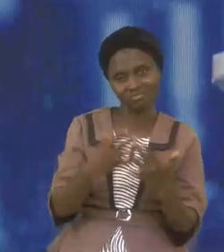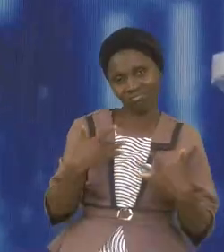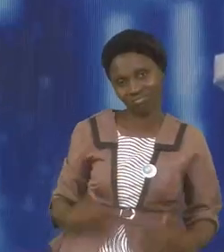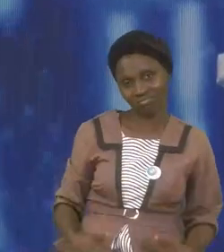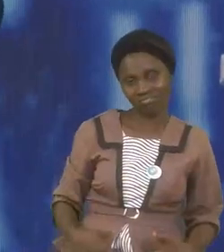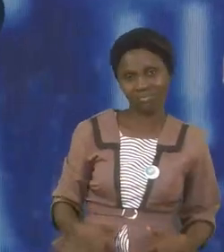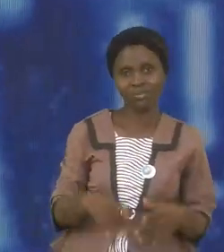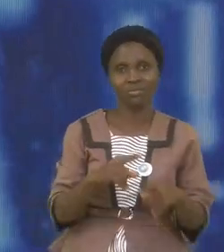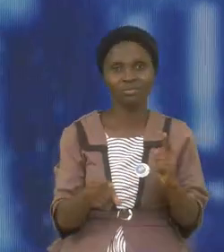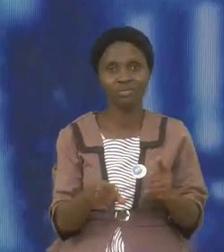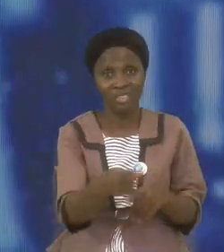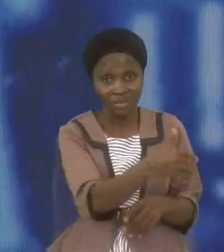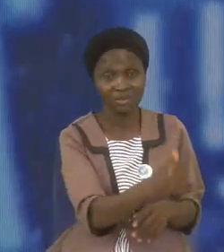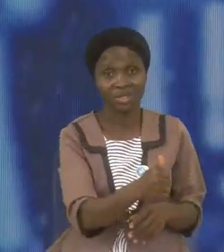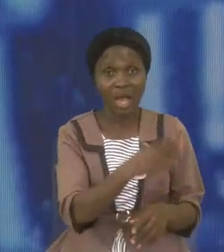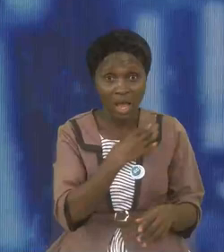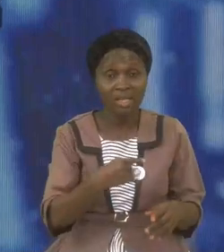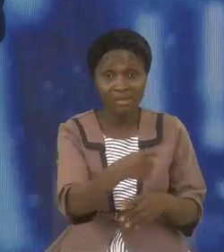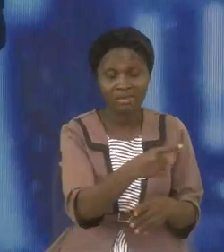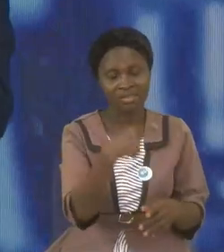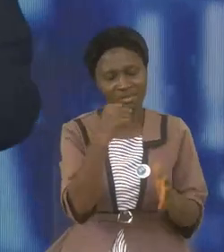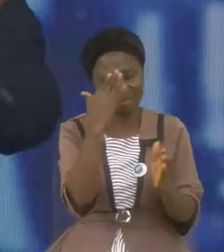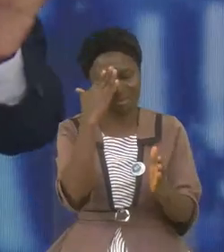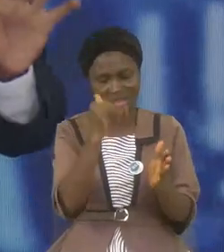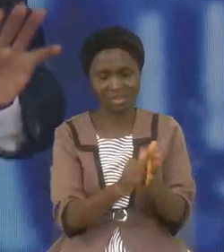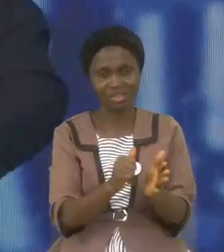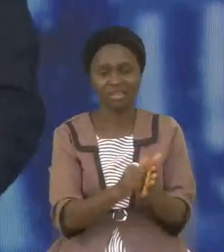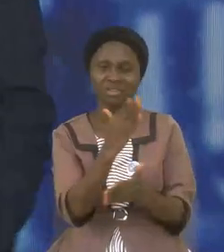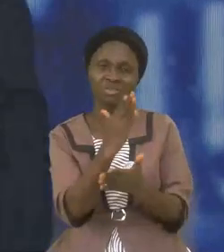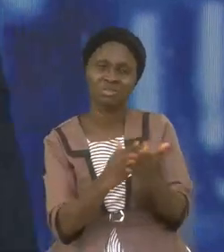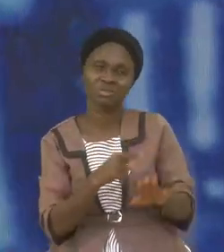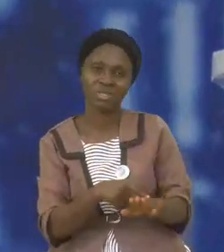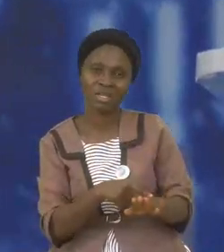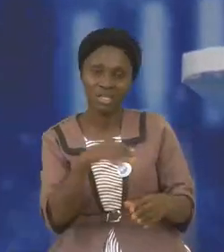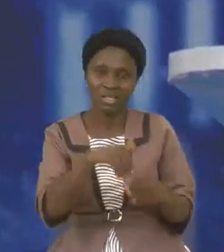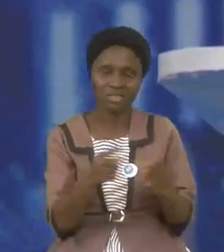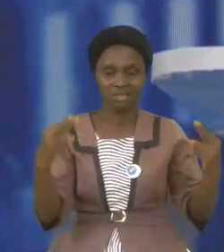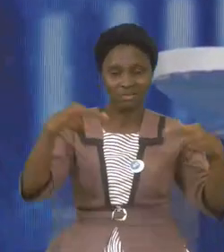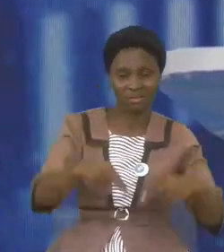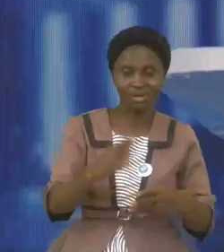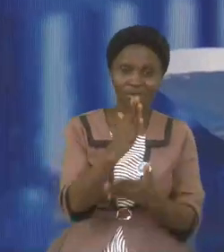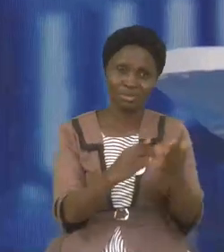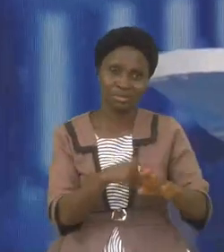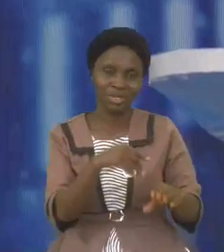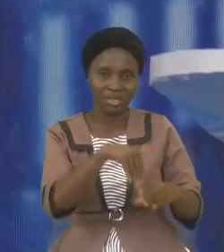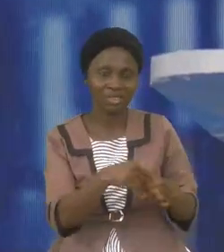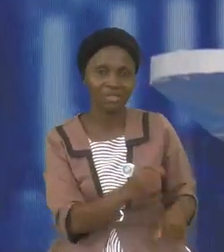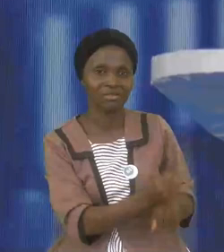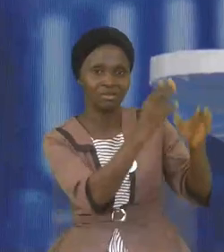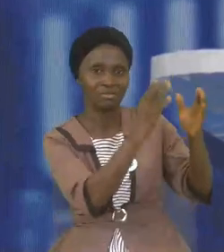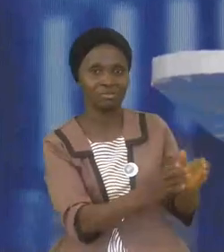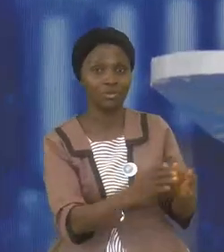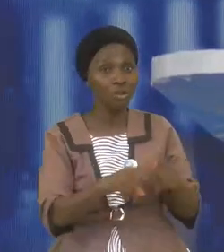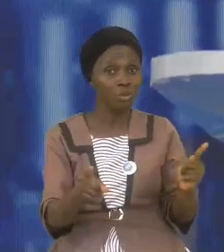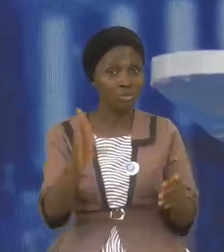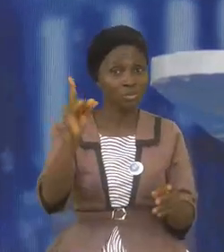tout défi. Mais demain, dans la vallée, eux-mêmes, ils chantent. Parfois dans la vallée, parfois sur la